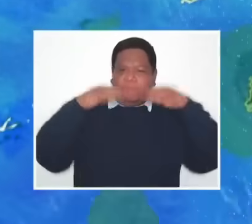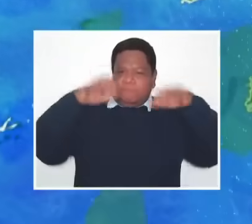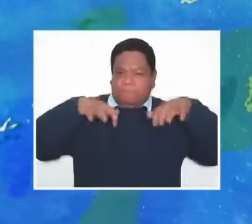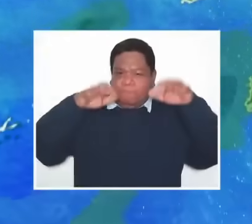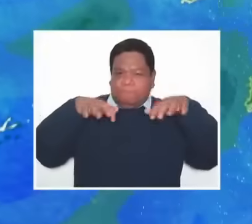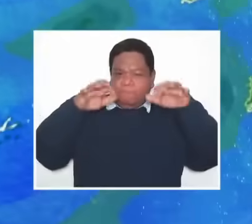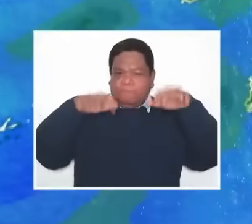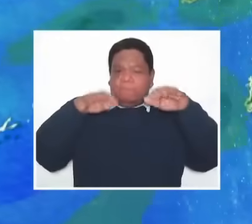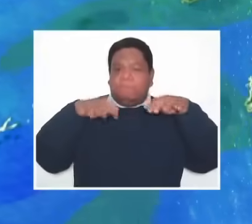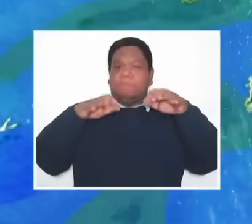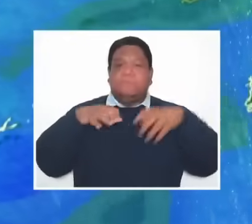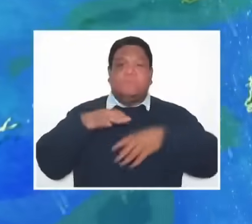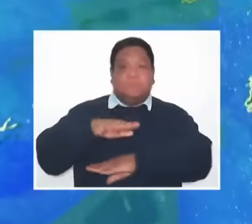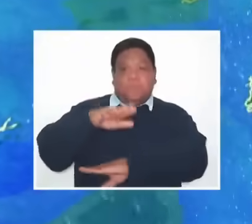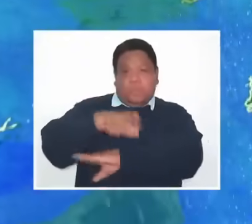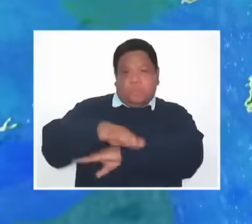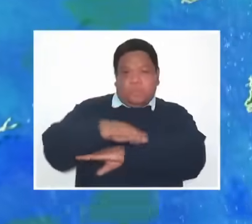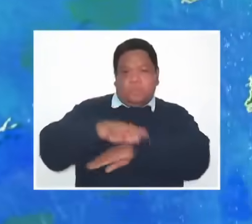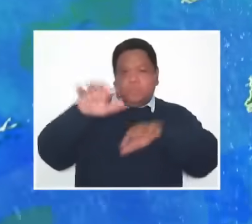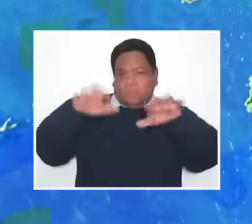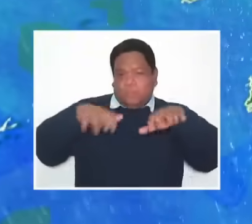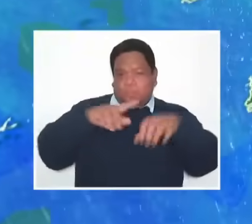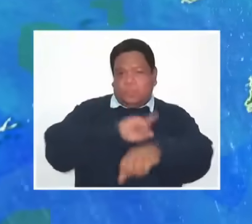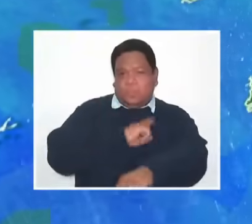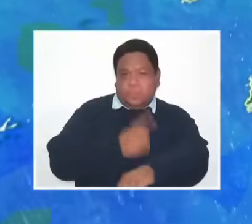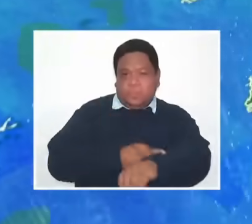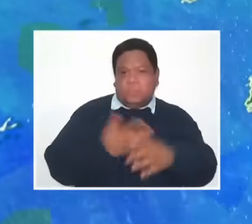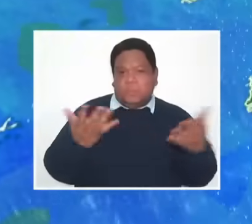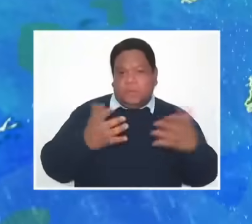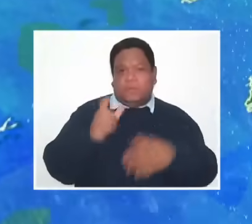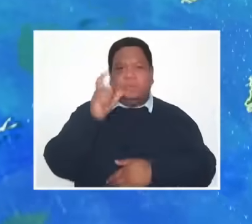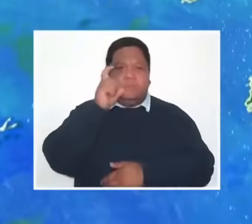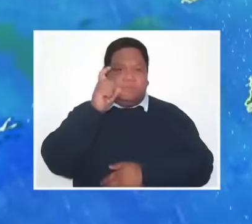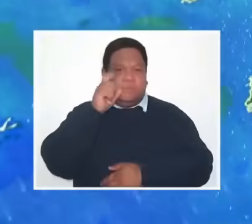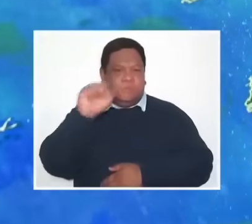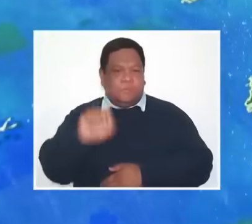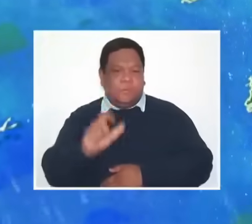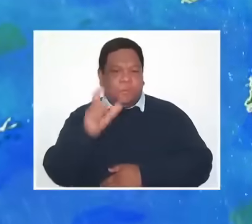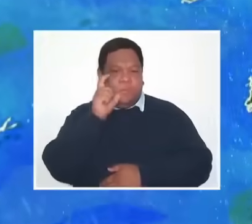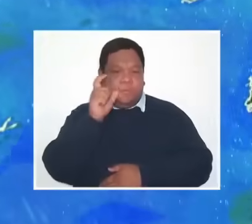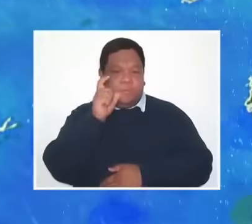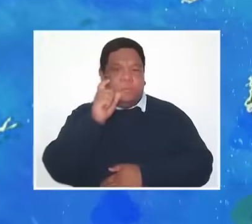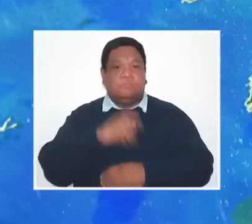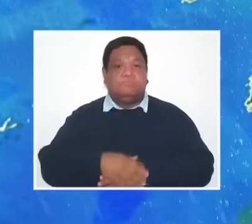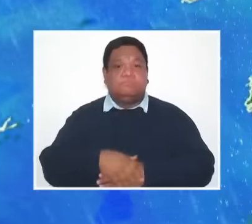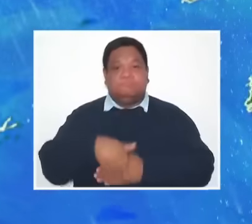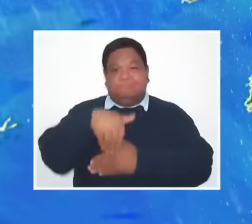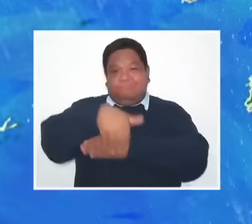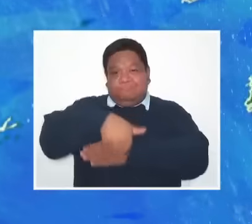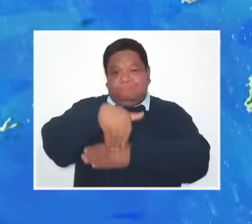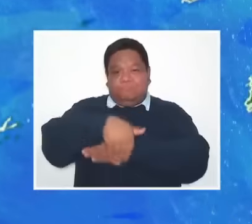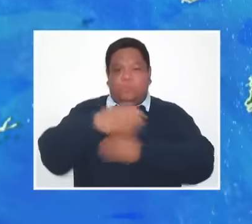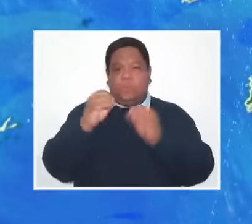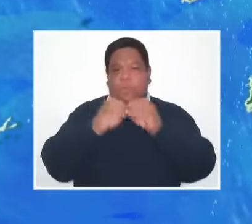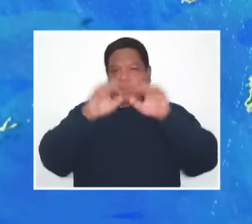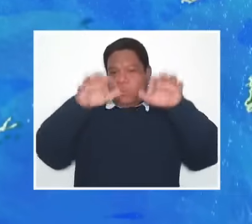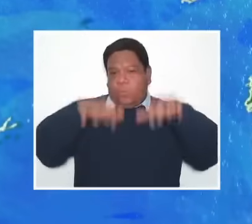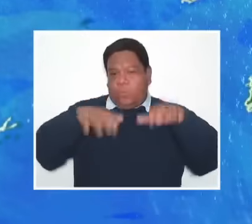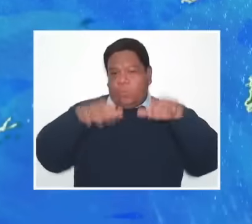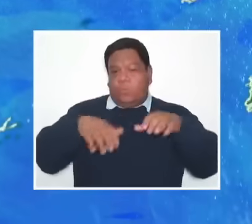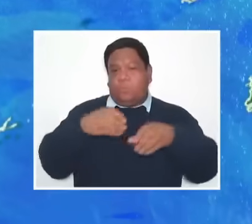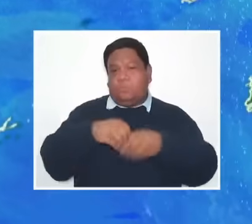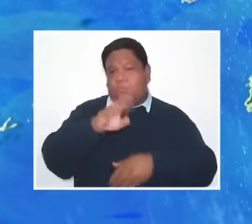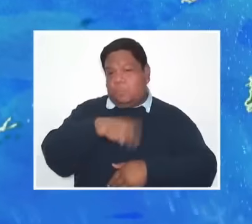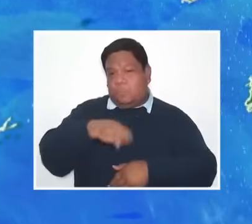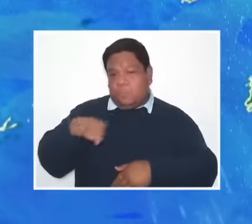bandang hapunan sa may Leyte at Southern Leyte at paglalim pa ng gabi maulan pa sa Leyte Provinces, sa may Bohol, Northern Cebu, sa